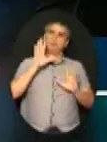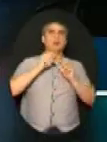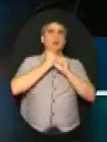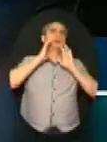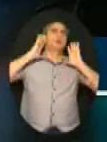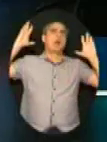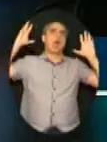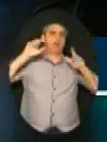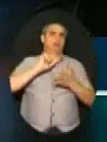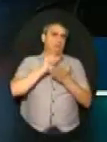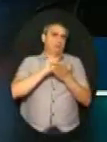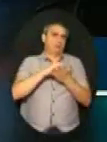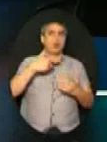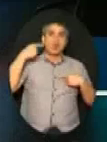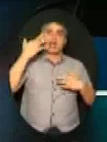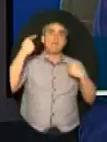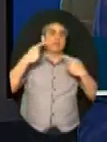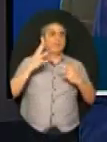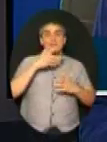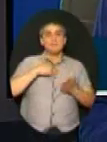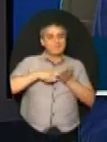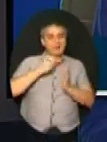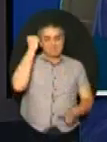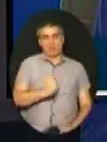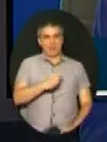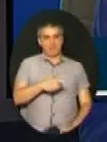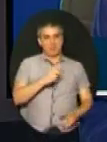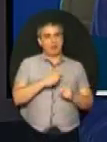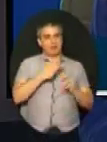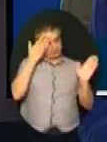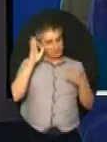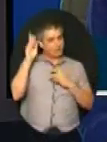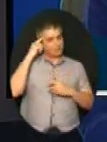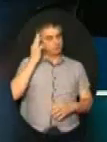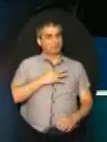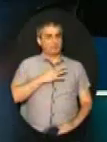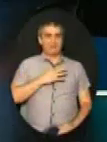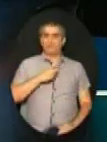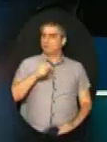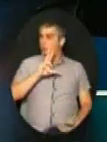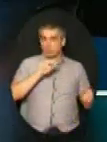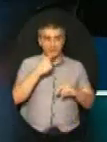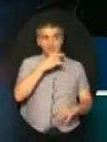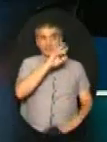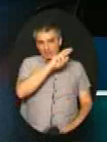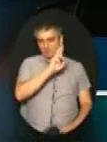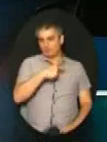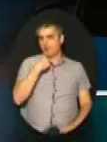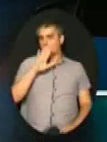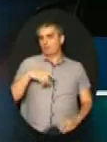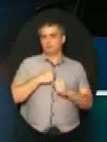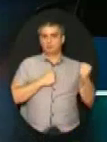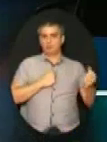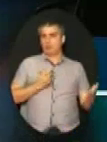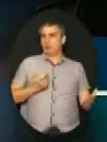כל הכפרות ידיים, אלא אם כן יש למישהו כוונת מכוון להסיט. תודה, תודה, חברת הכנסת ברקו. את אותם דברים שיריב אמר, אפשר להגיד גם על